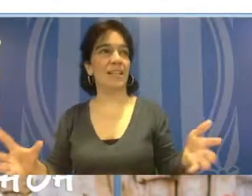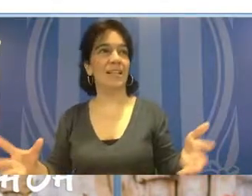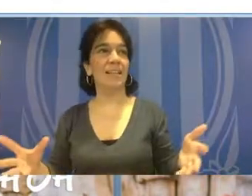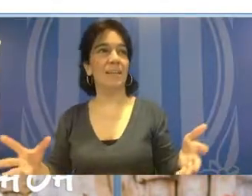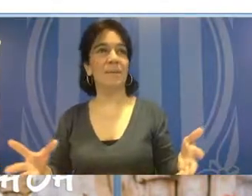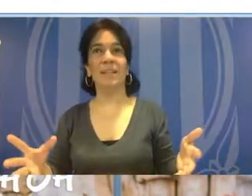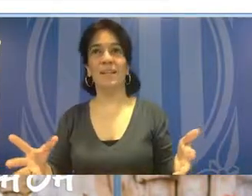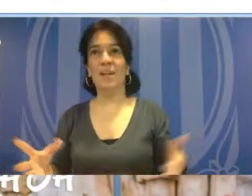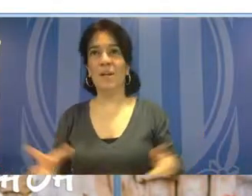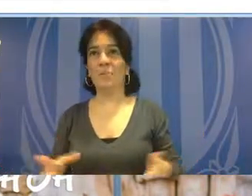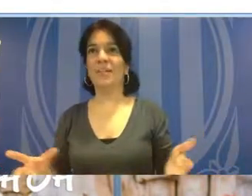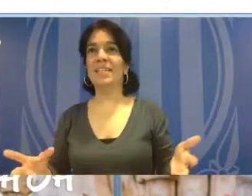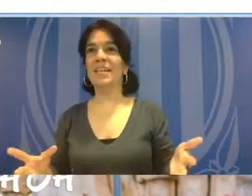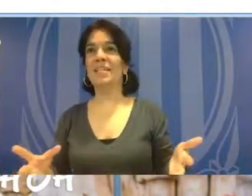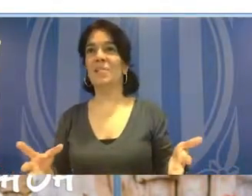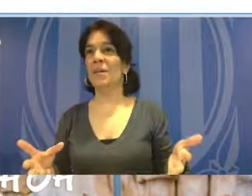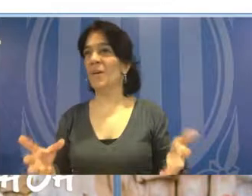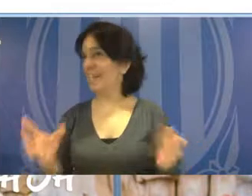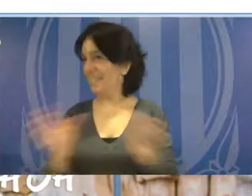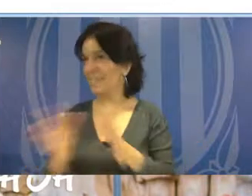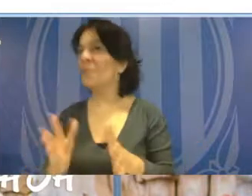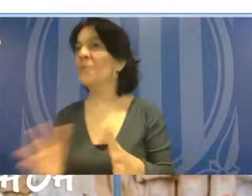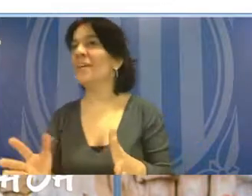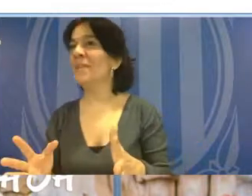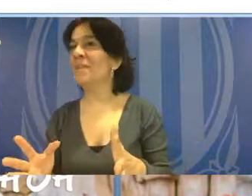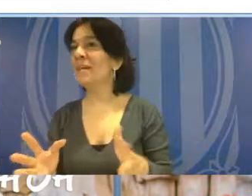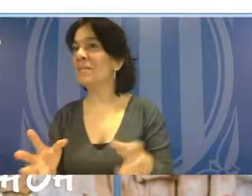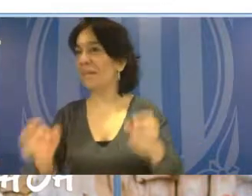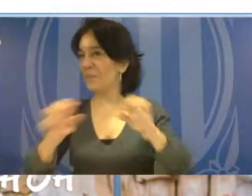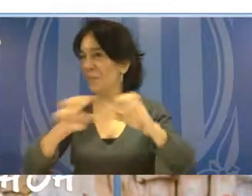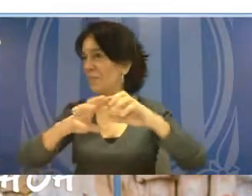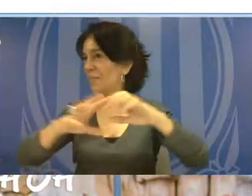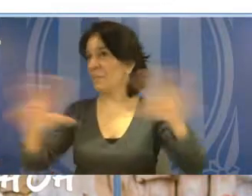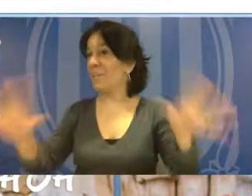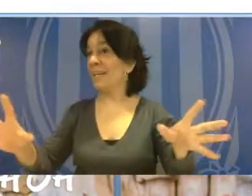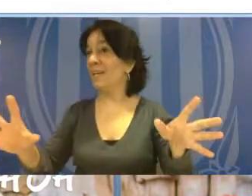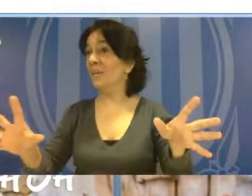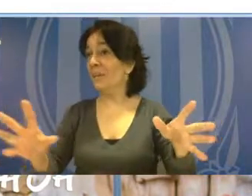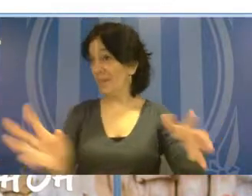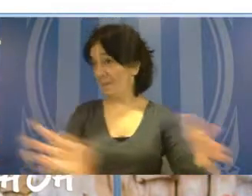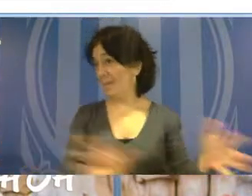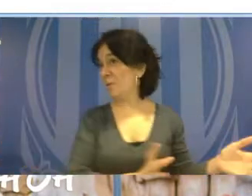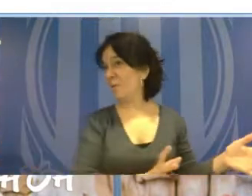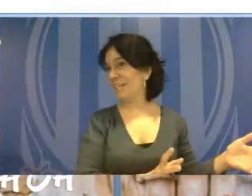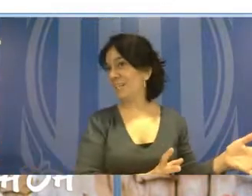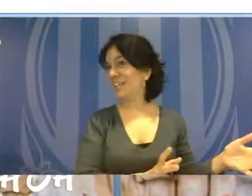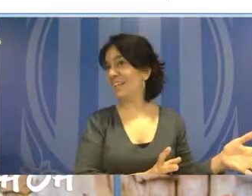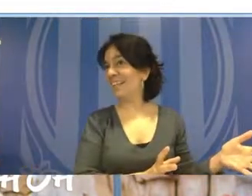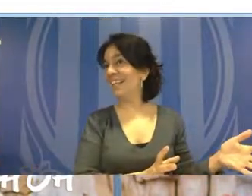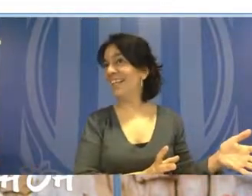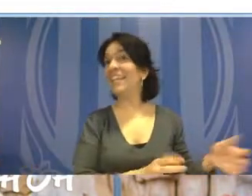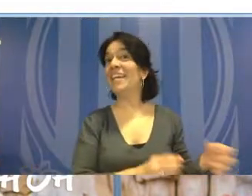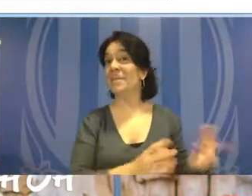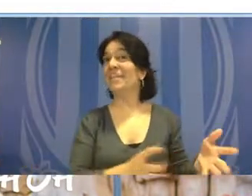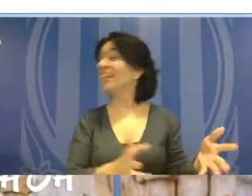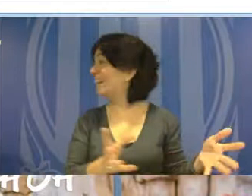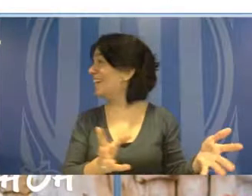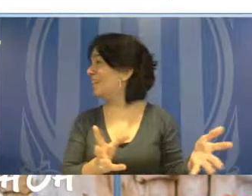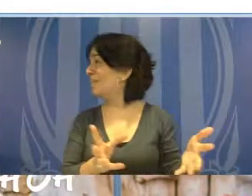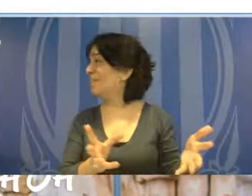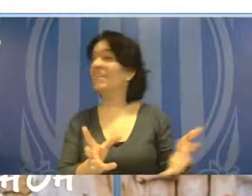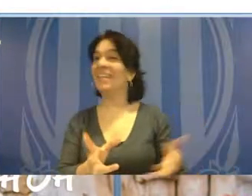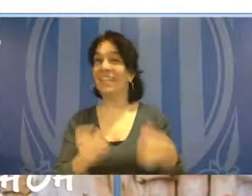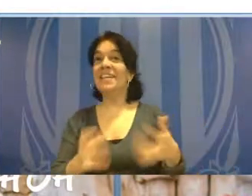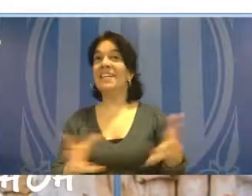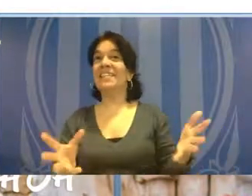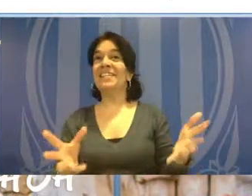precioses del Delta vam dir, moltes gràcies, però ens has descol·locat una mica perquè tu sempre fas Pirineu, de cop i volta has fet el Delta, i ell mateix reia, no?